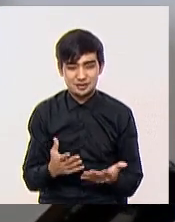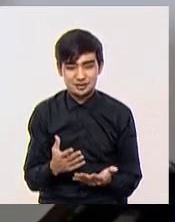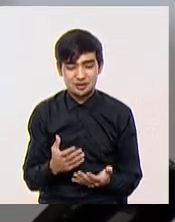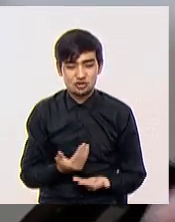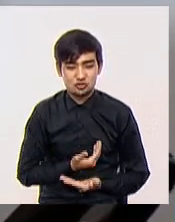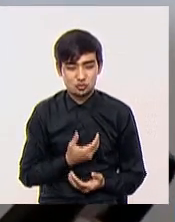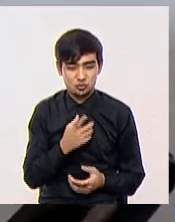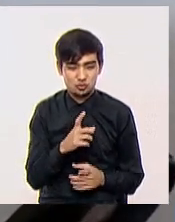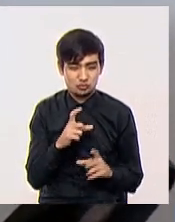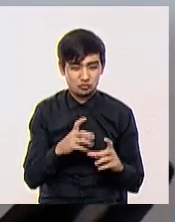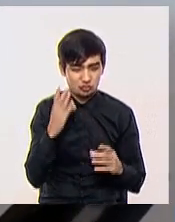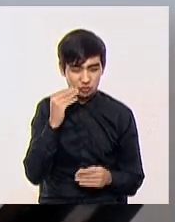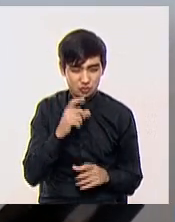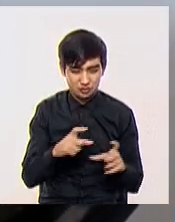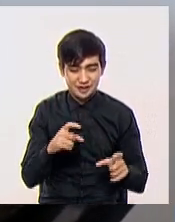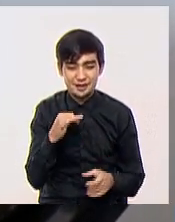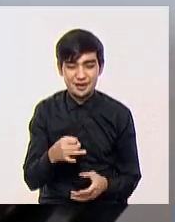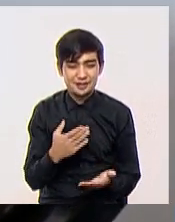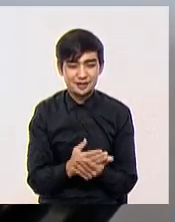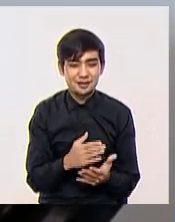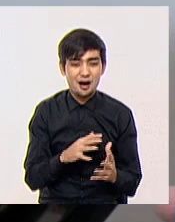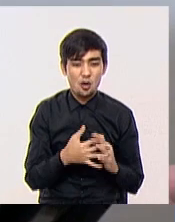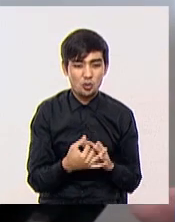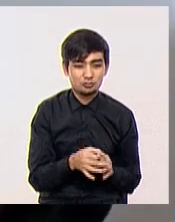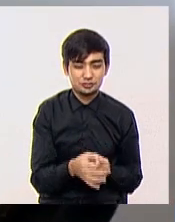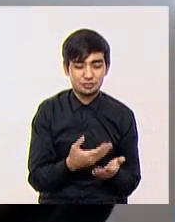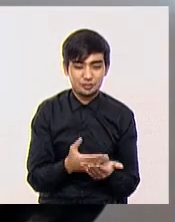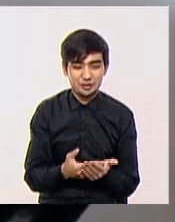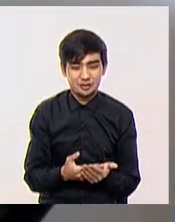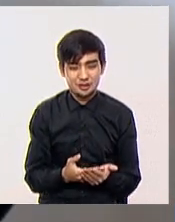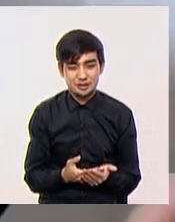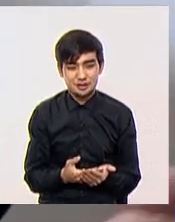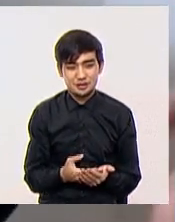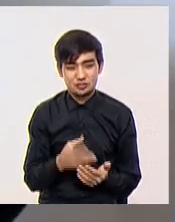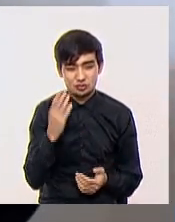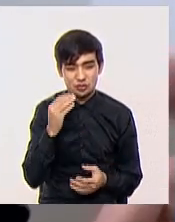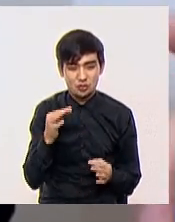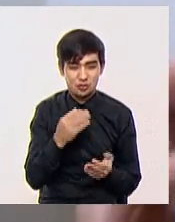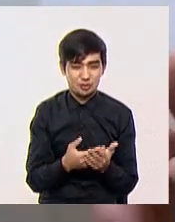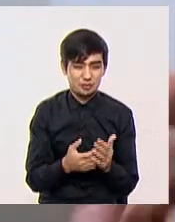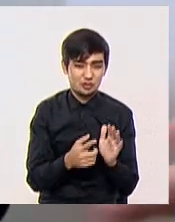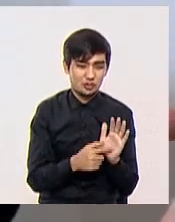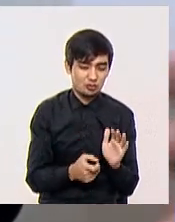жителей. Есть села, из этих сел порядка, вы знаете, вот цифры сейчас, около